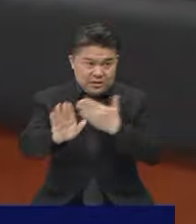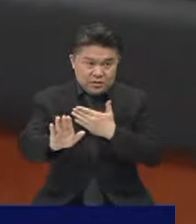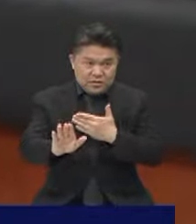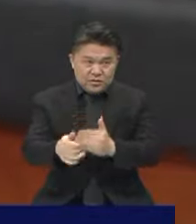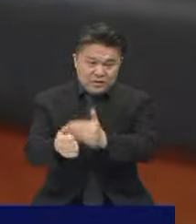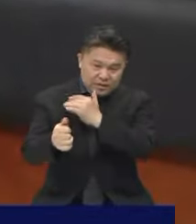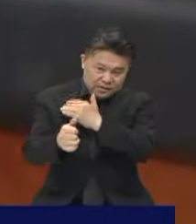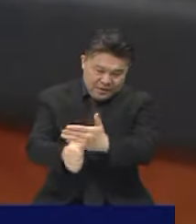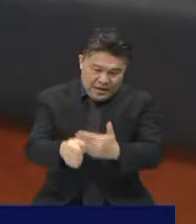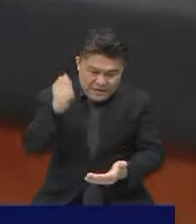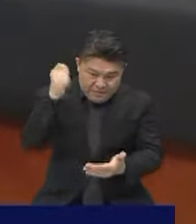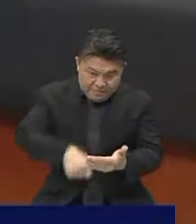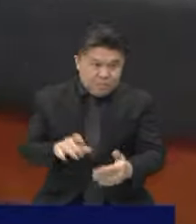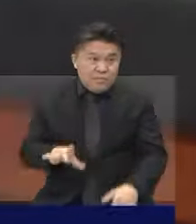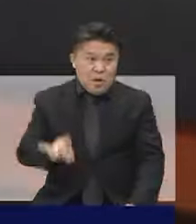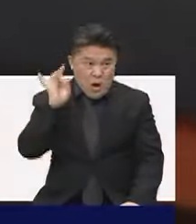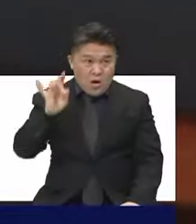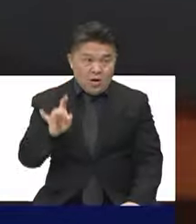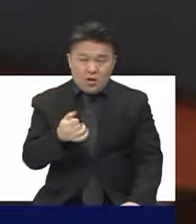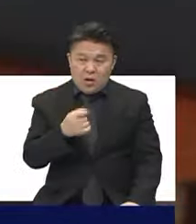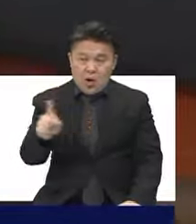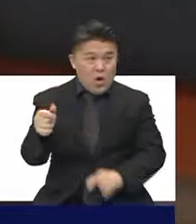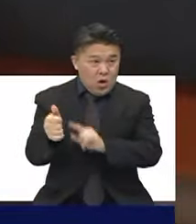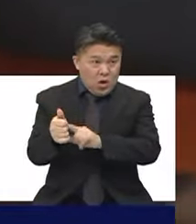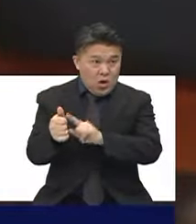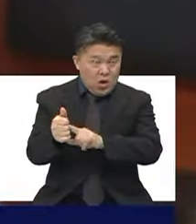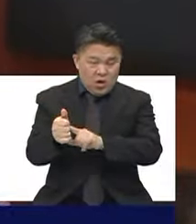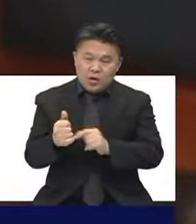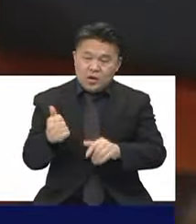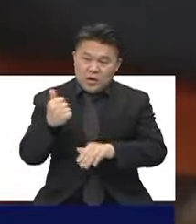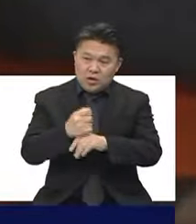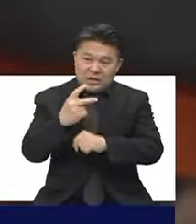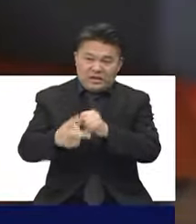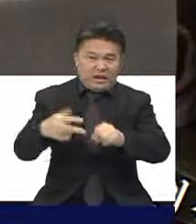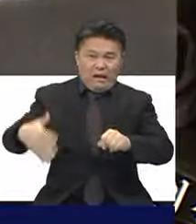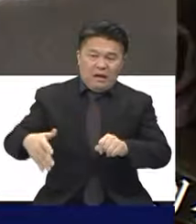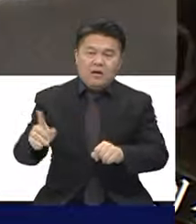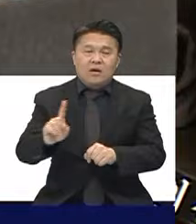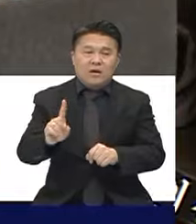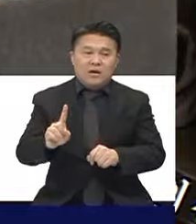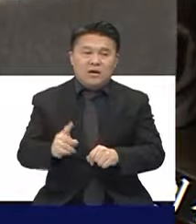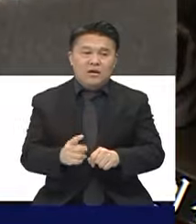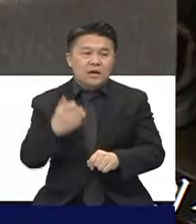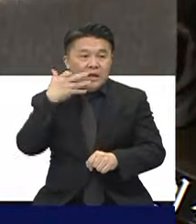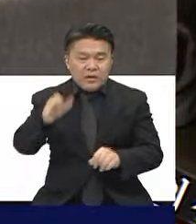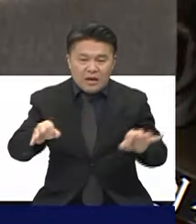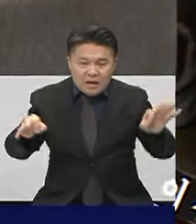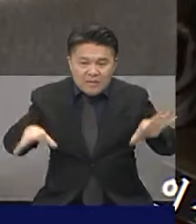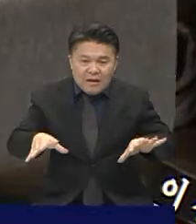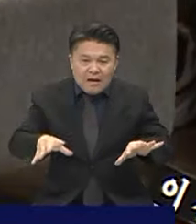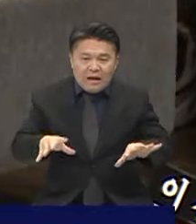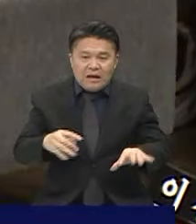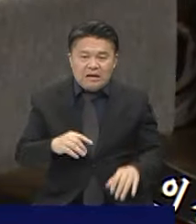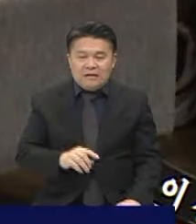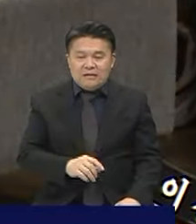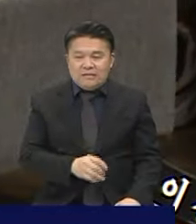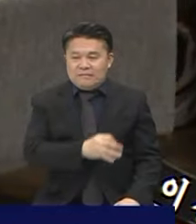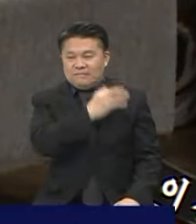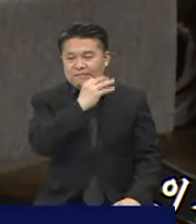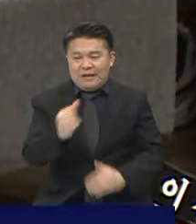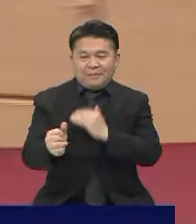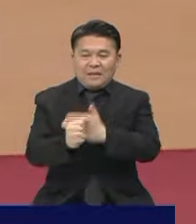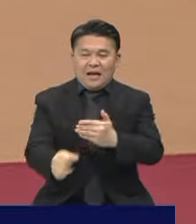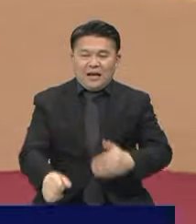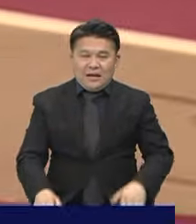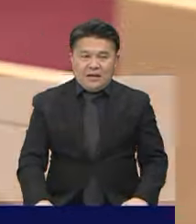발의돼 가결된 건 이번이 처음으로 허 의장은 취임 후 2년 임기를 채우지 못하고 19개월 만에 불명예 퇴진했습니다.